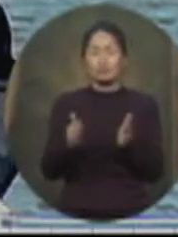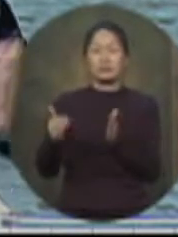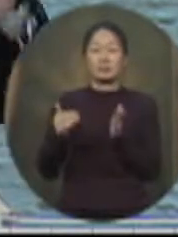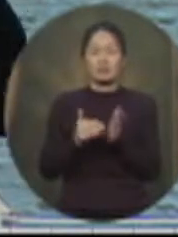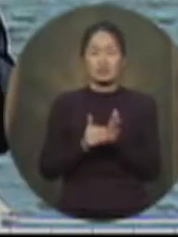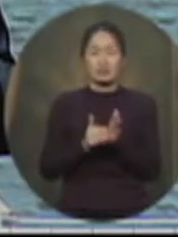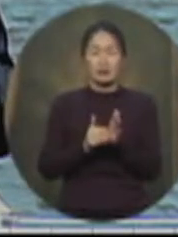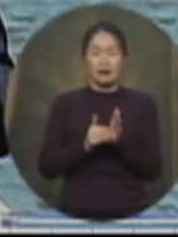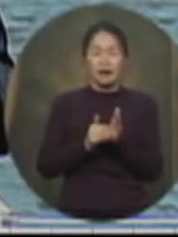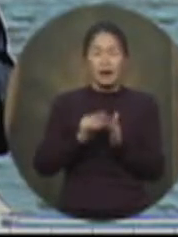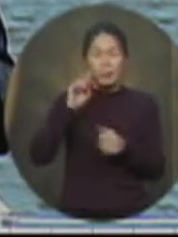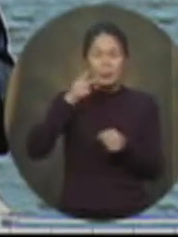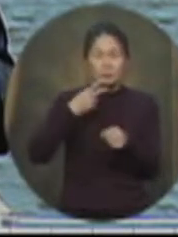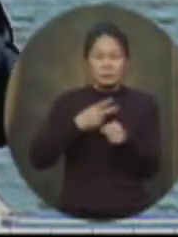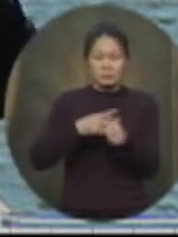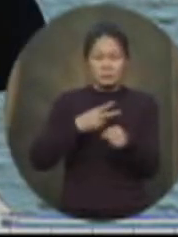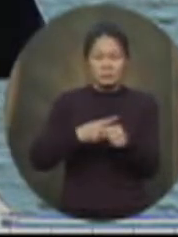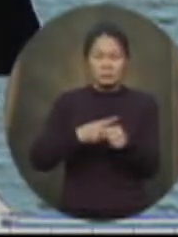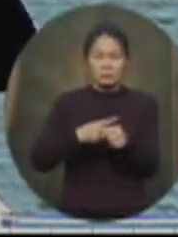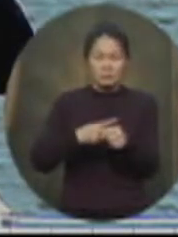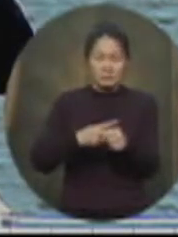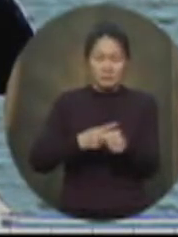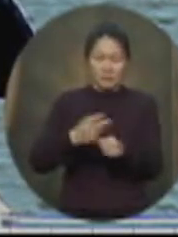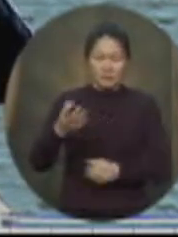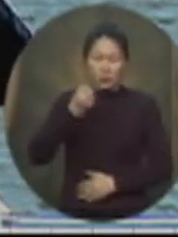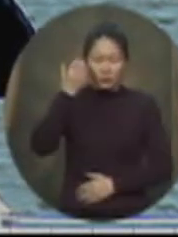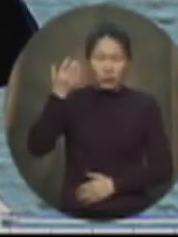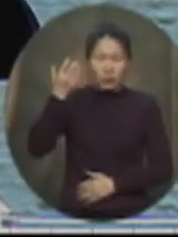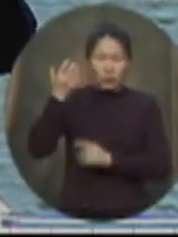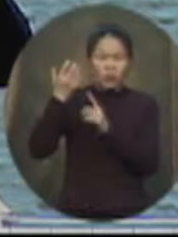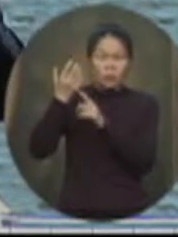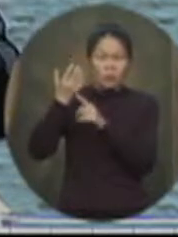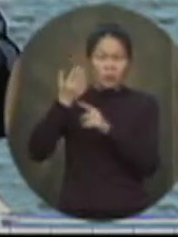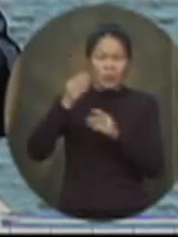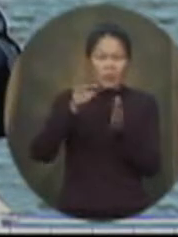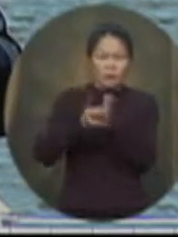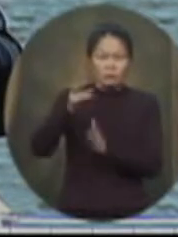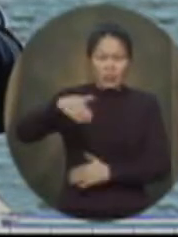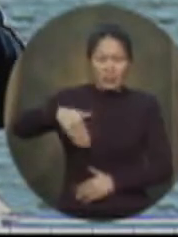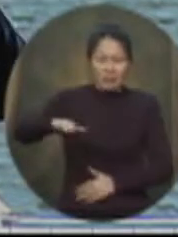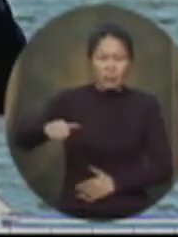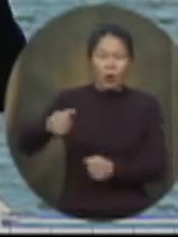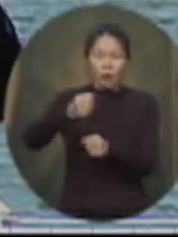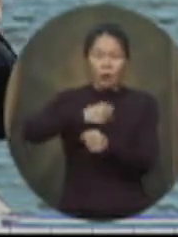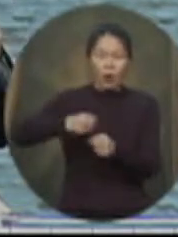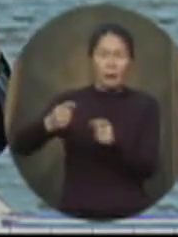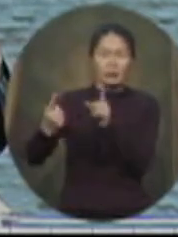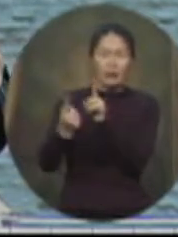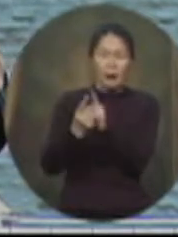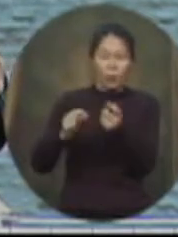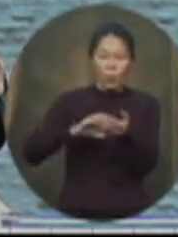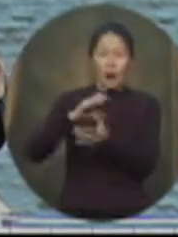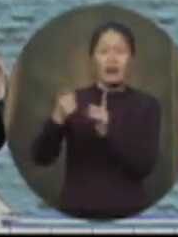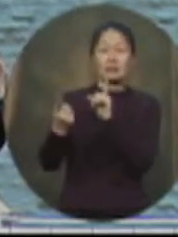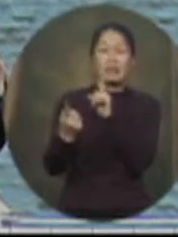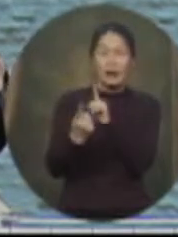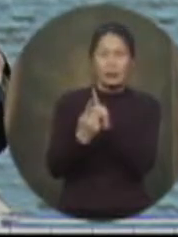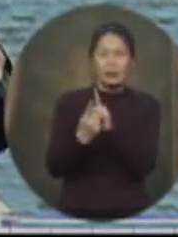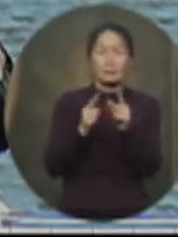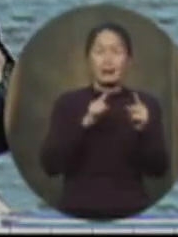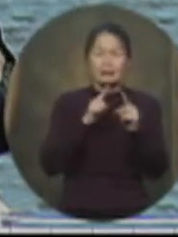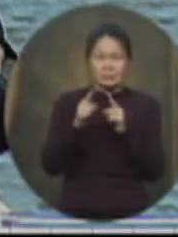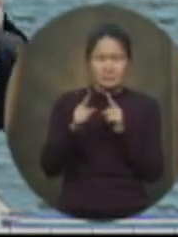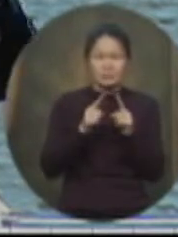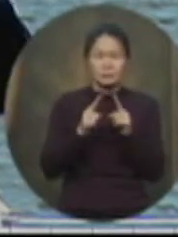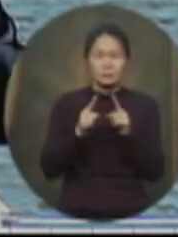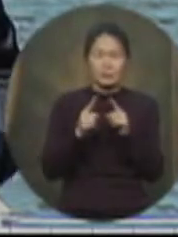사도 바울의 성령님께서 예루살렘에 가면 이렇게 결박을 당하고 환란을 당할 것이라는 말씀을